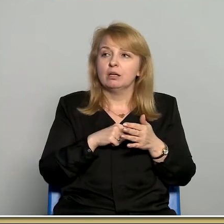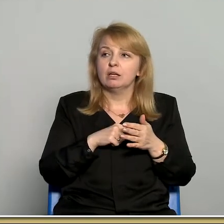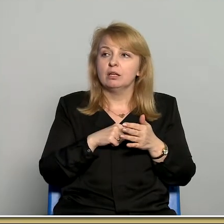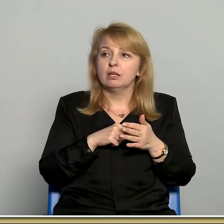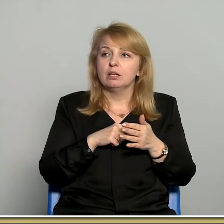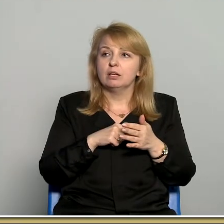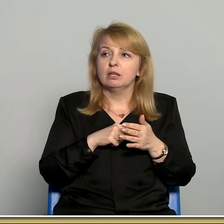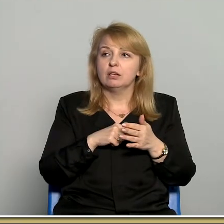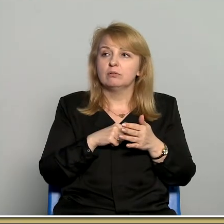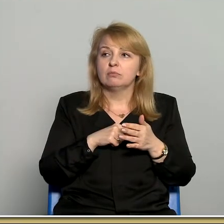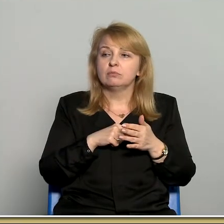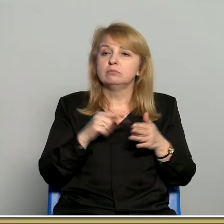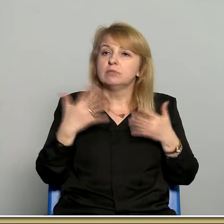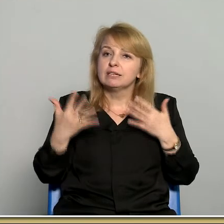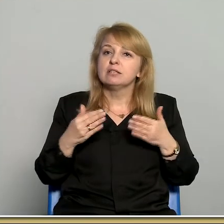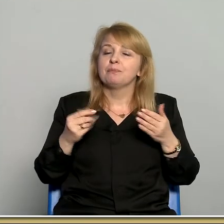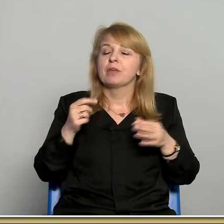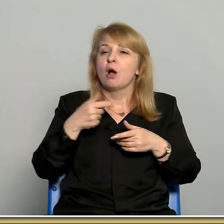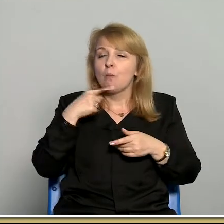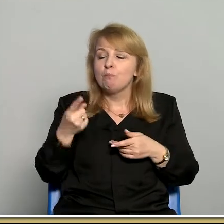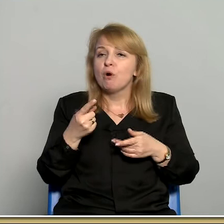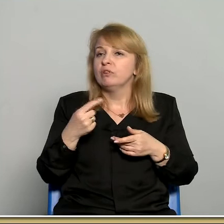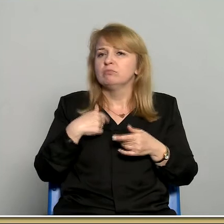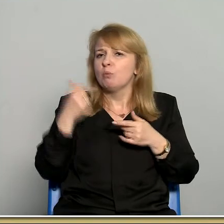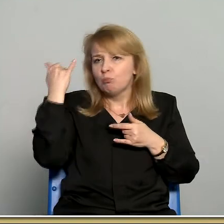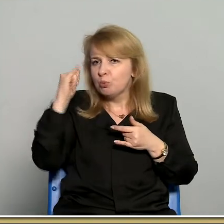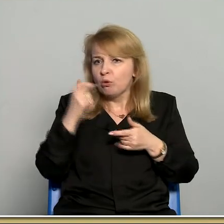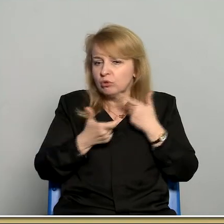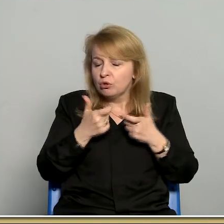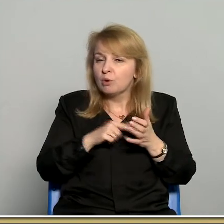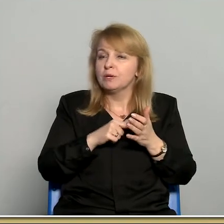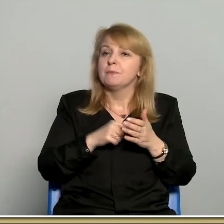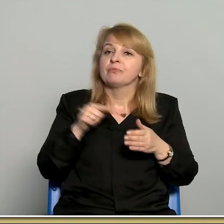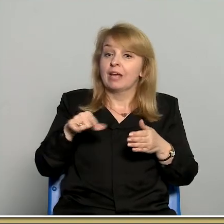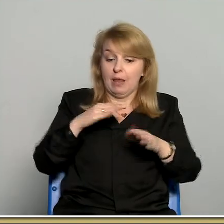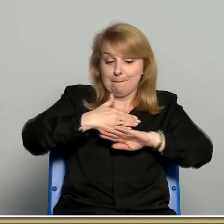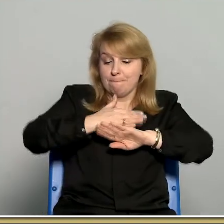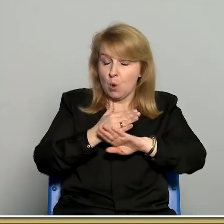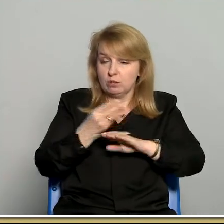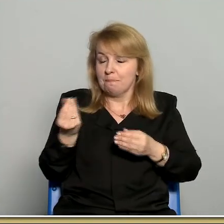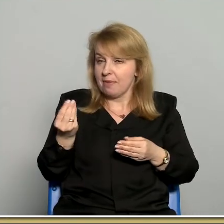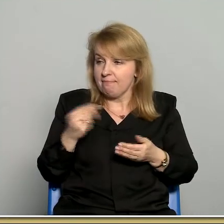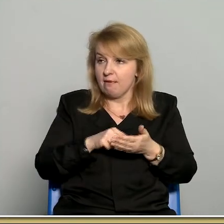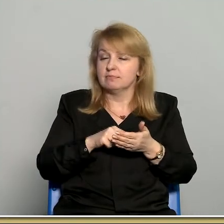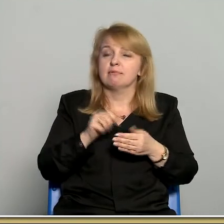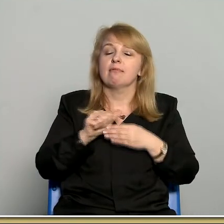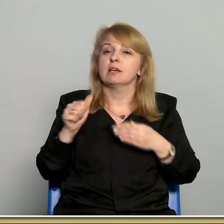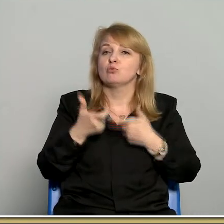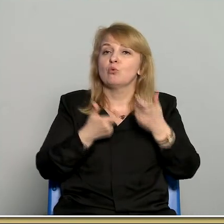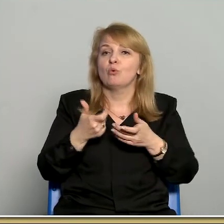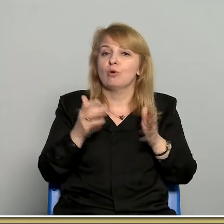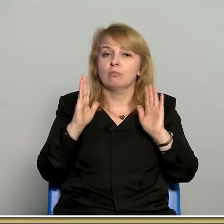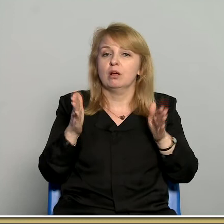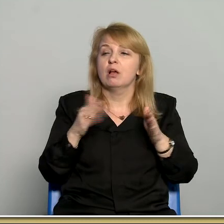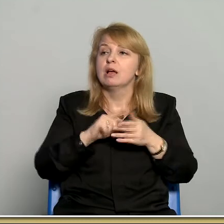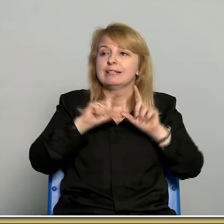wprowadzać jakby w błąd, dlatego że ten podział odnosi się do całego